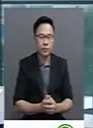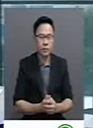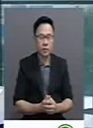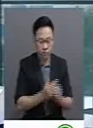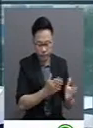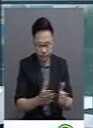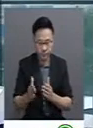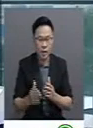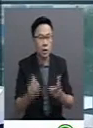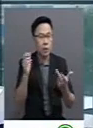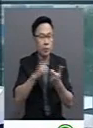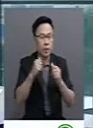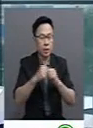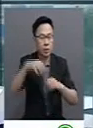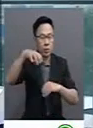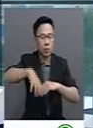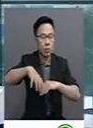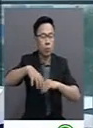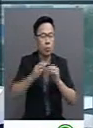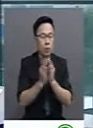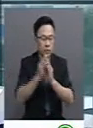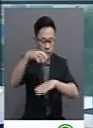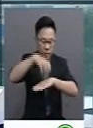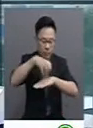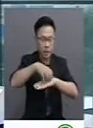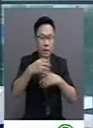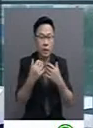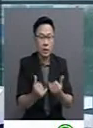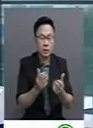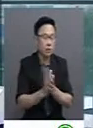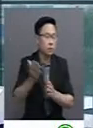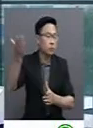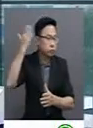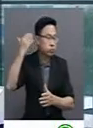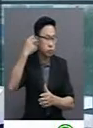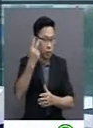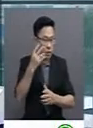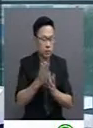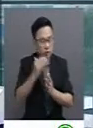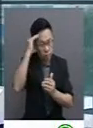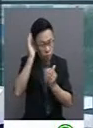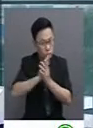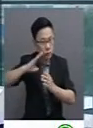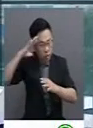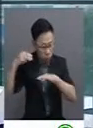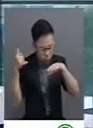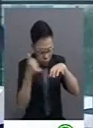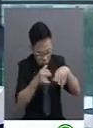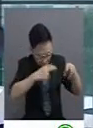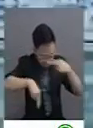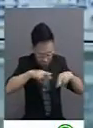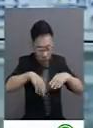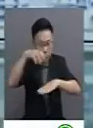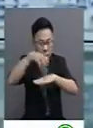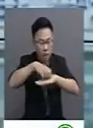วนที่วัดพระธรรมกายนะคะหลังจากที่มีปฏิบัติการตรวจค้นแล้วก็บุกเข้าไปในวัดพระธรรมกายเพื่อที่จะค้นหาตัวพระธรรมชโยเป็นวัน